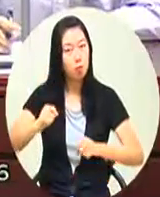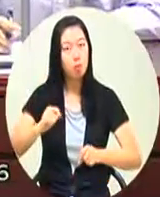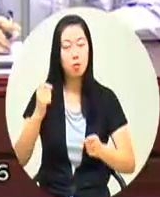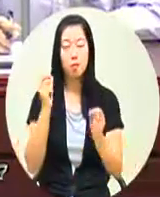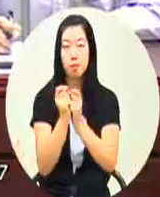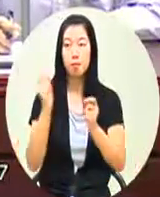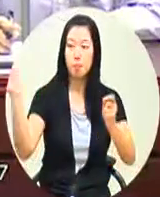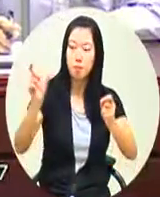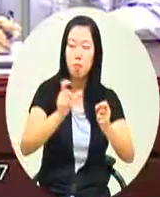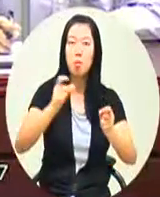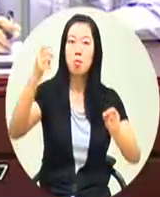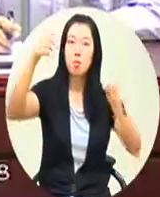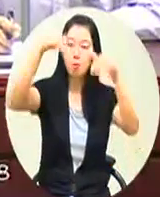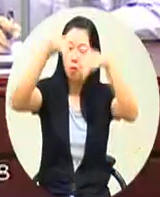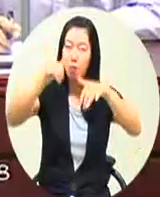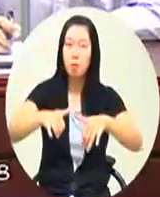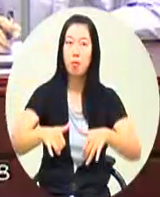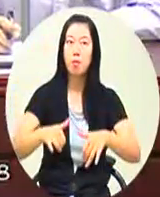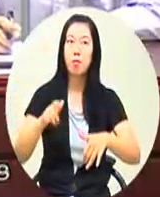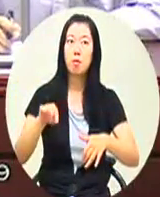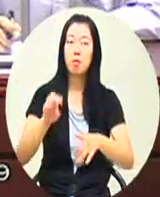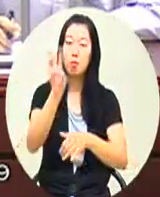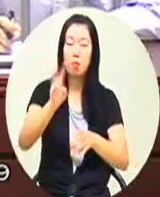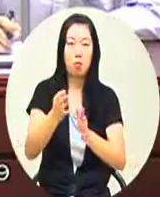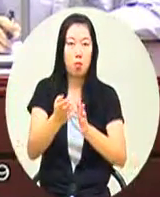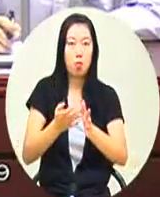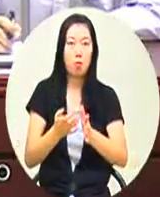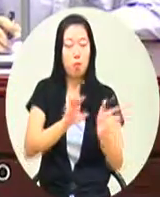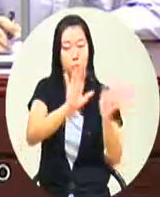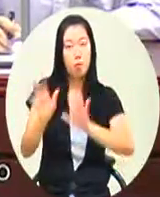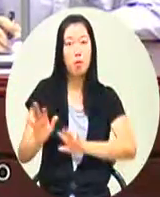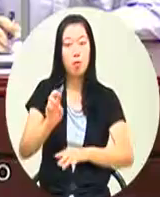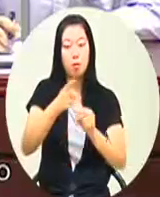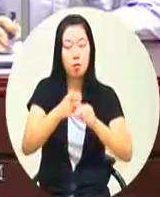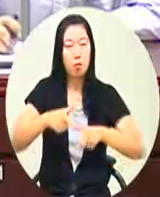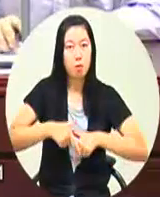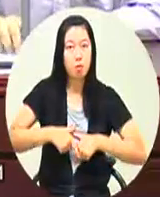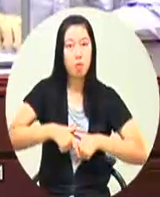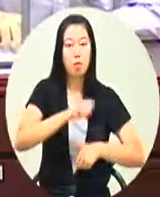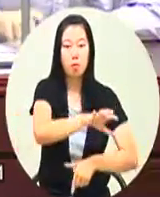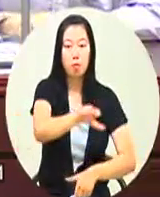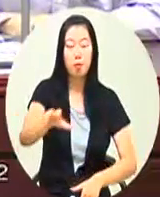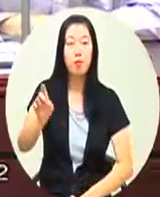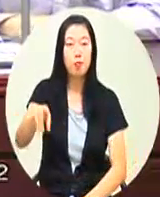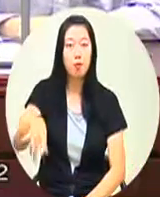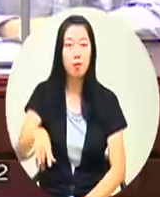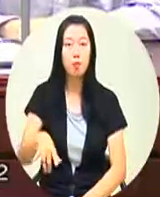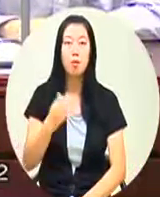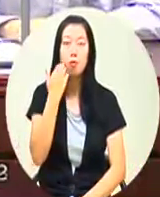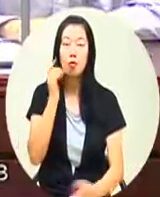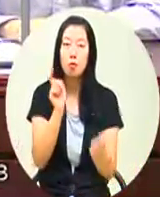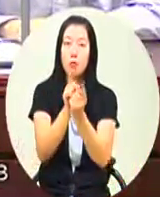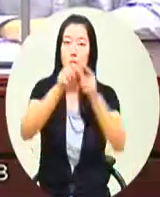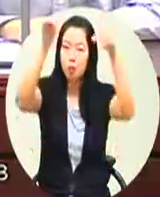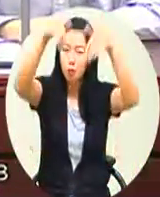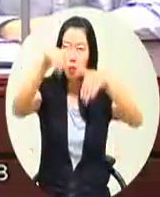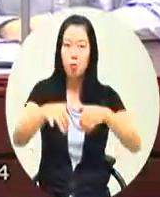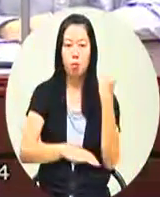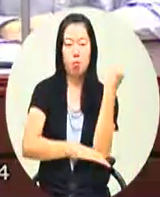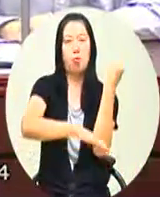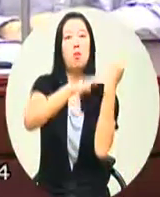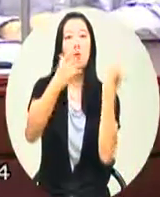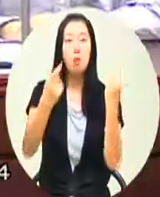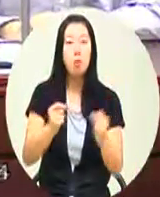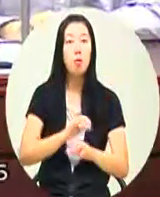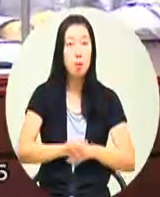都是。水利局这边有一个水情中心，都有统计哪些区域它是逢雨就是很容易淹的，就是有可能就